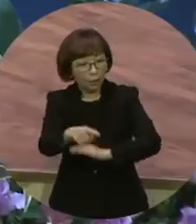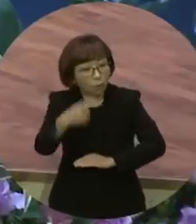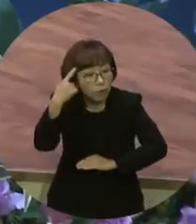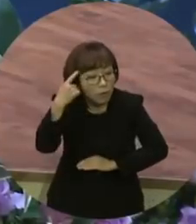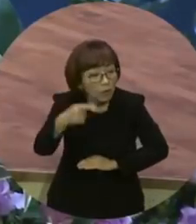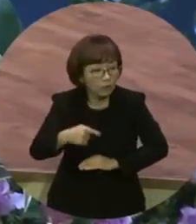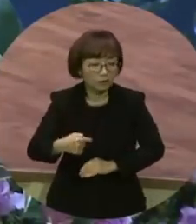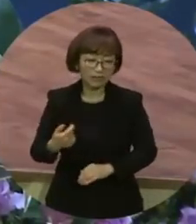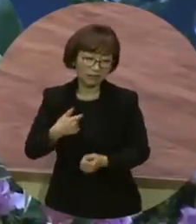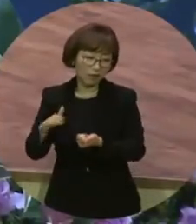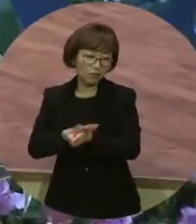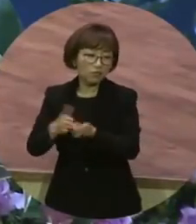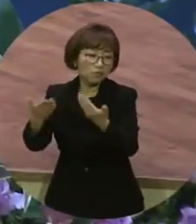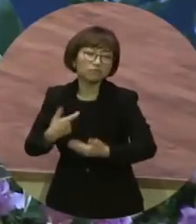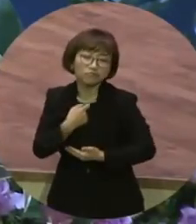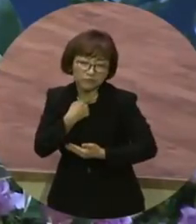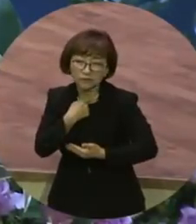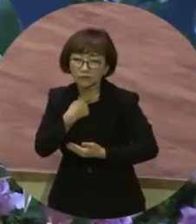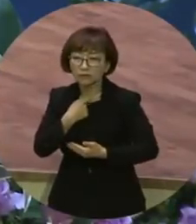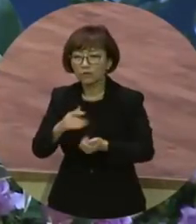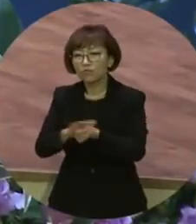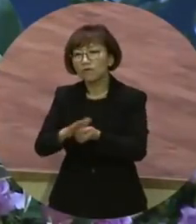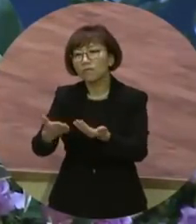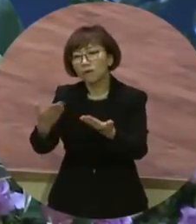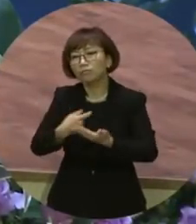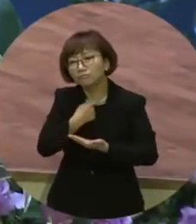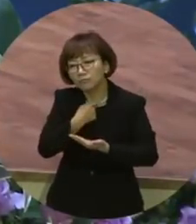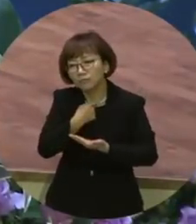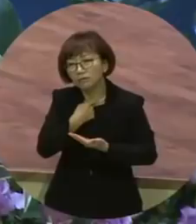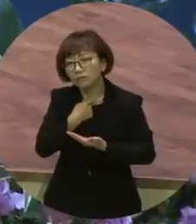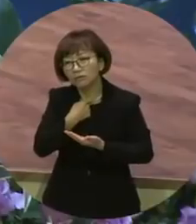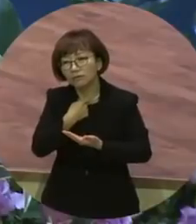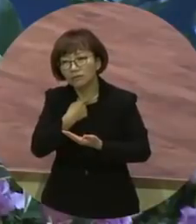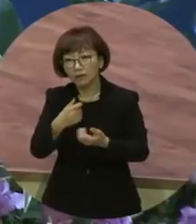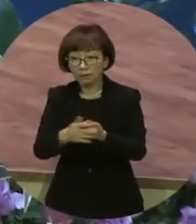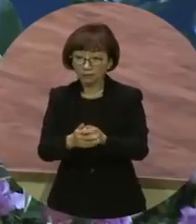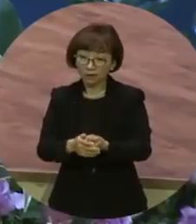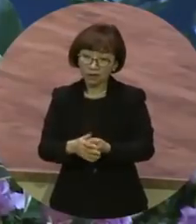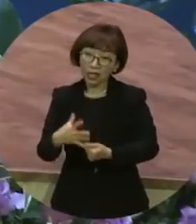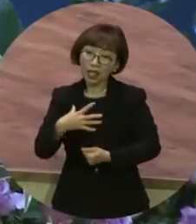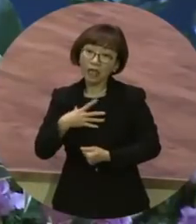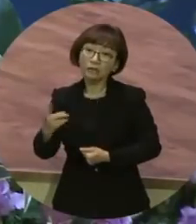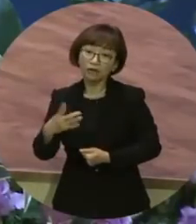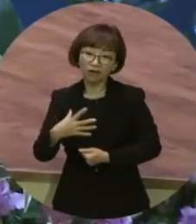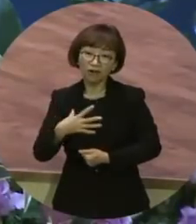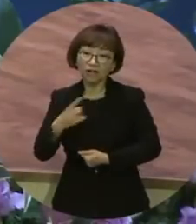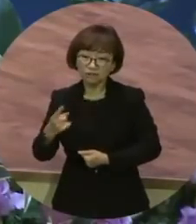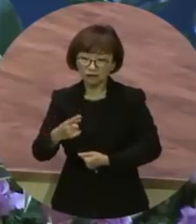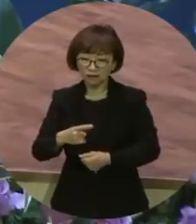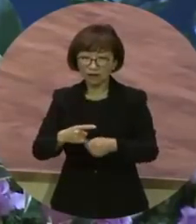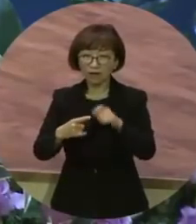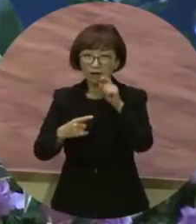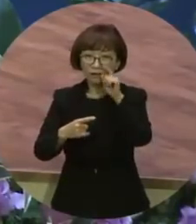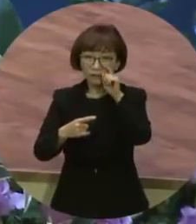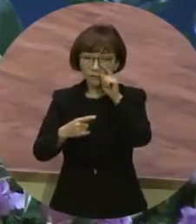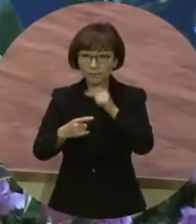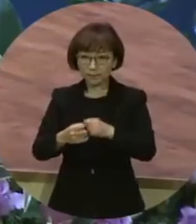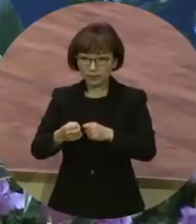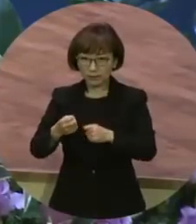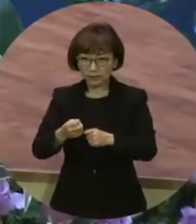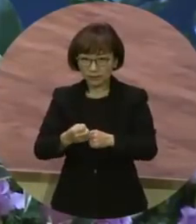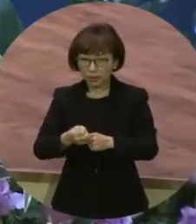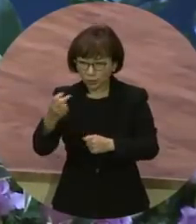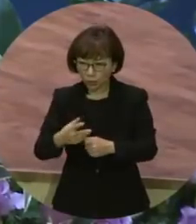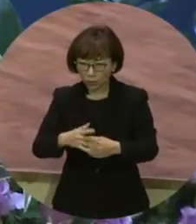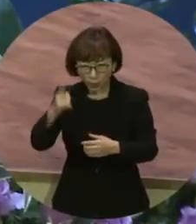물어봤더니 위로받고 싶어서 한 명에게라도 위로받고 싶어서 소리 지르지 못하는 애들 화낼 줄 모르는